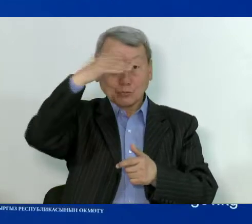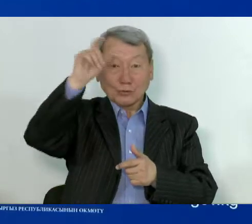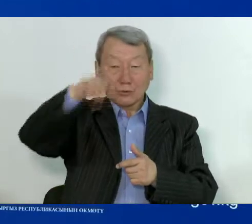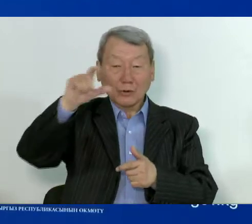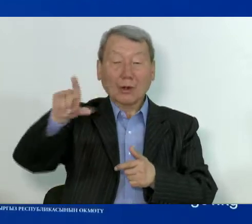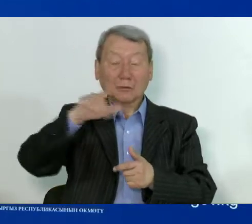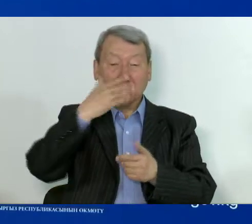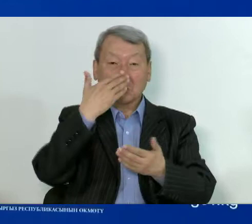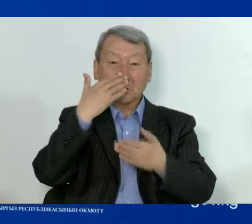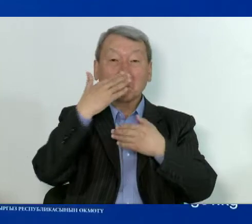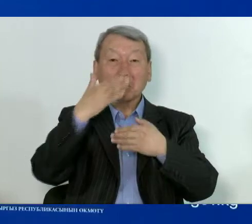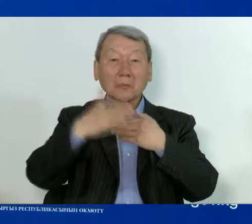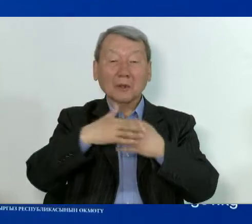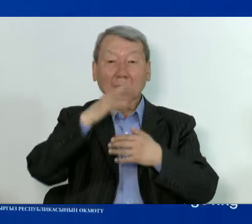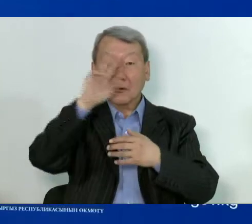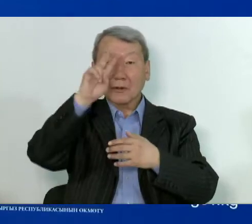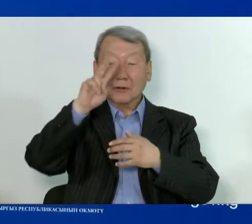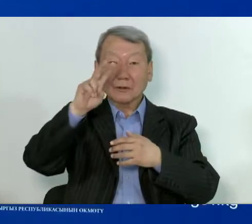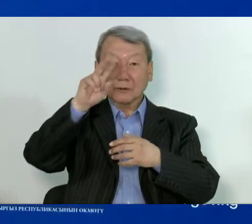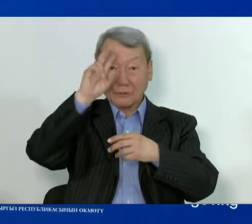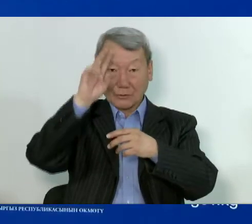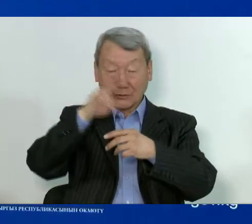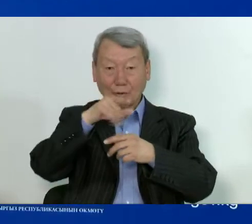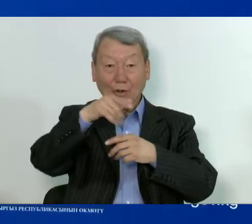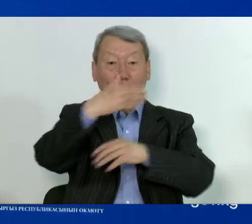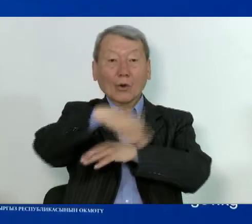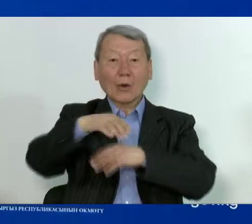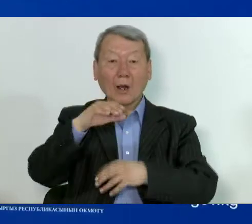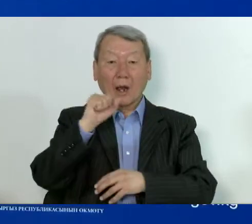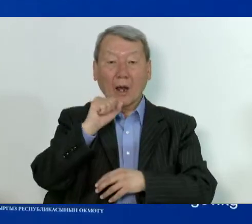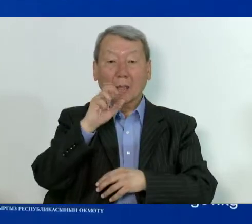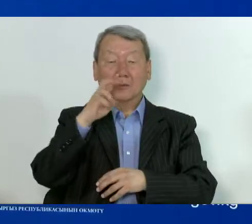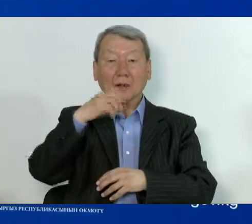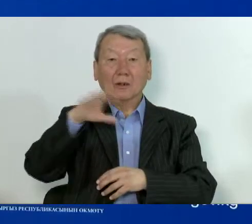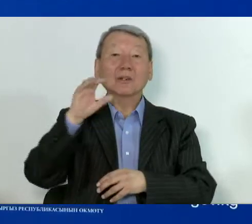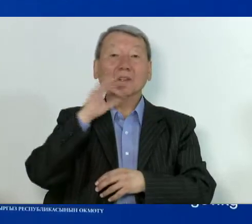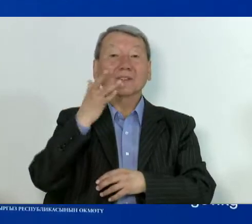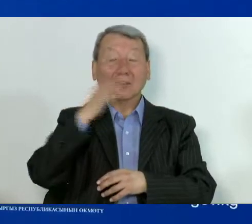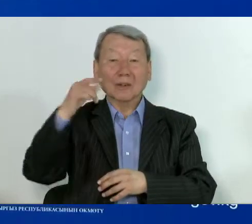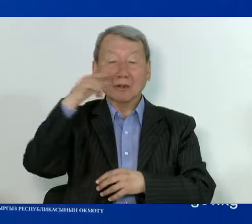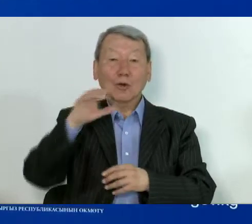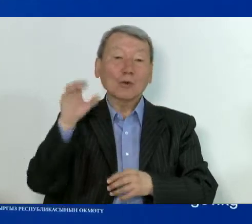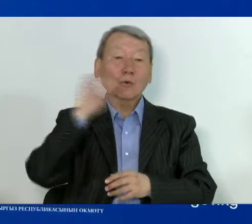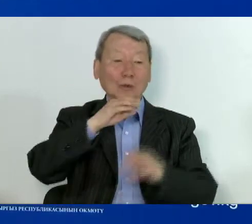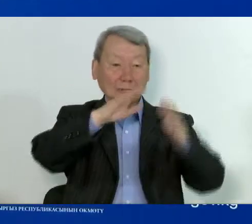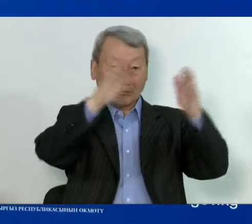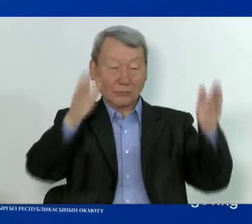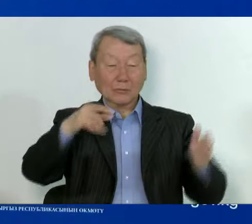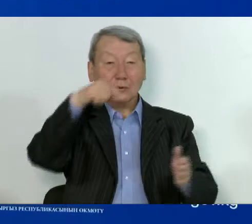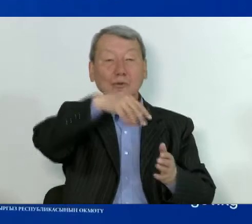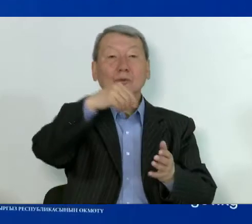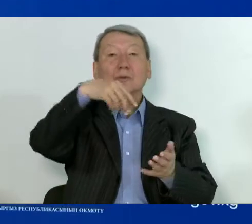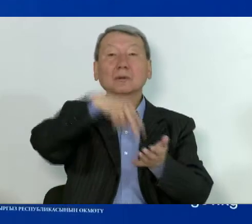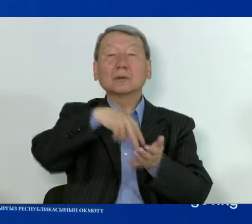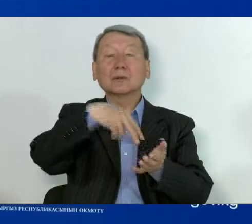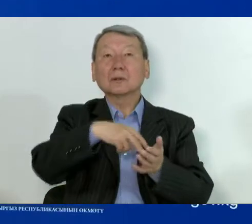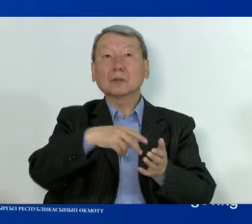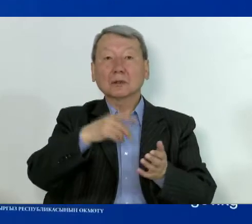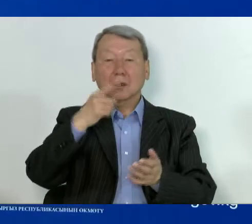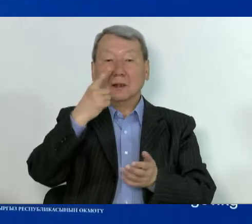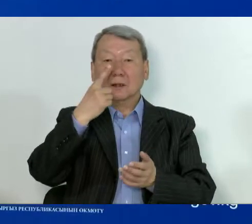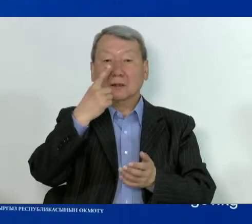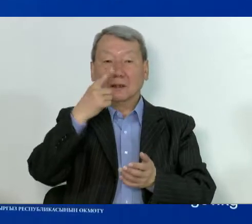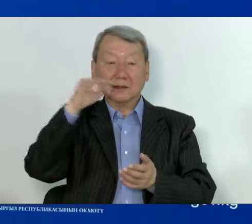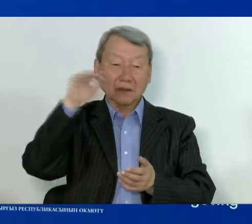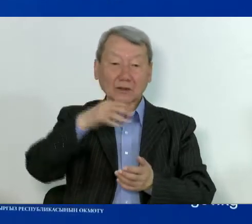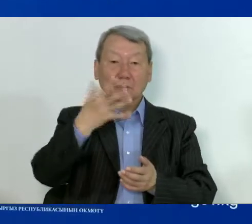которые примерно в 2 часа 10 минут, находясь на улице Абдрахманова, украли терминал с стоимостью $1500,